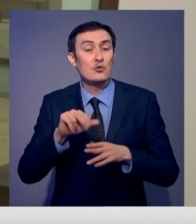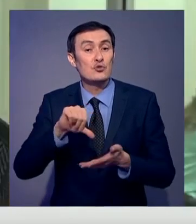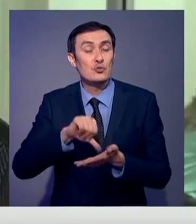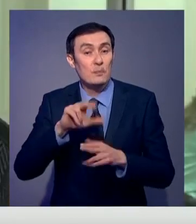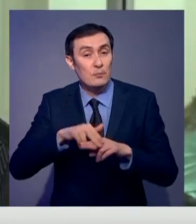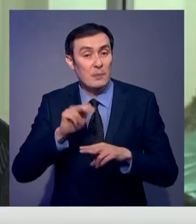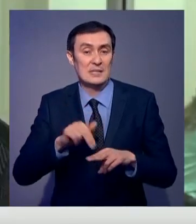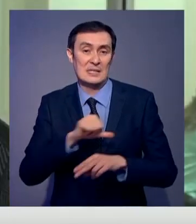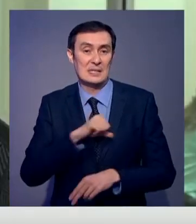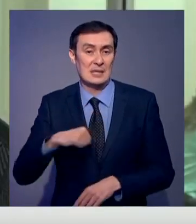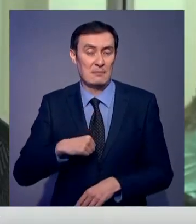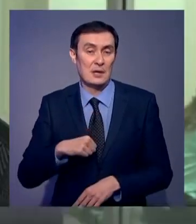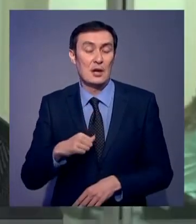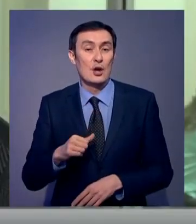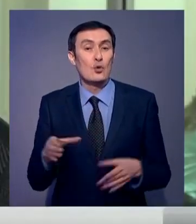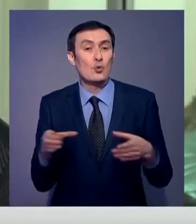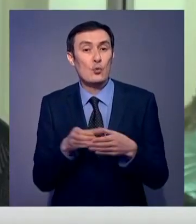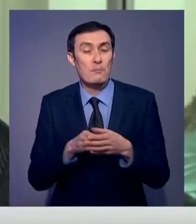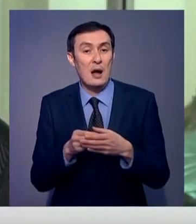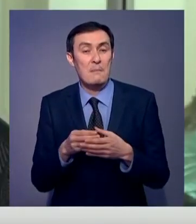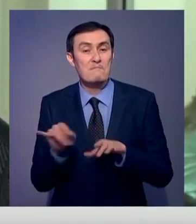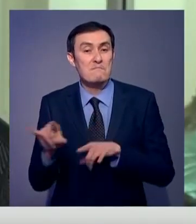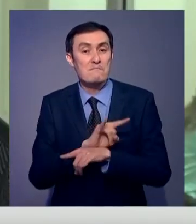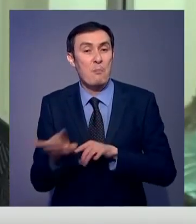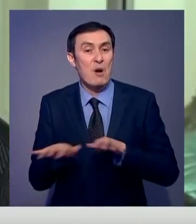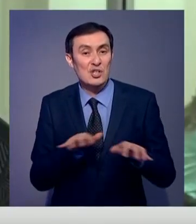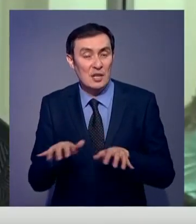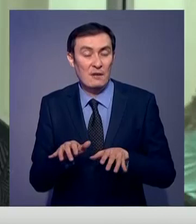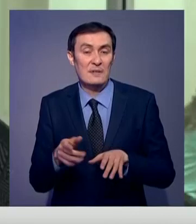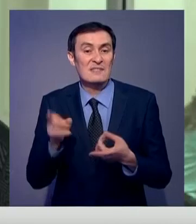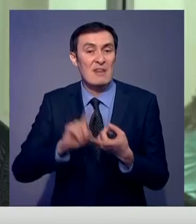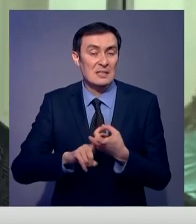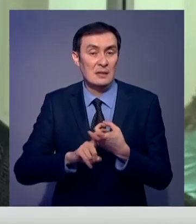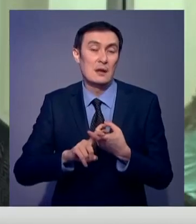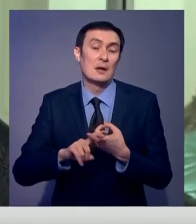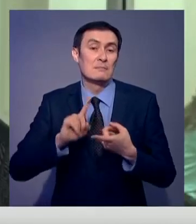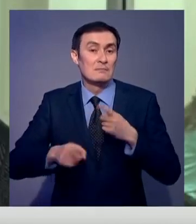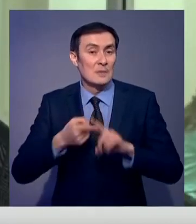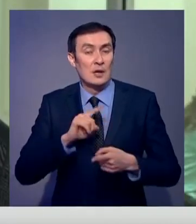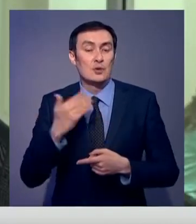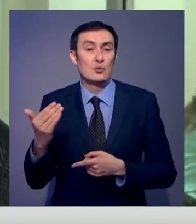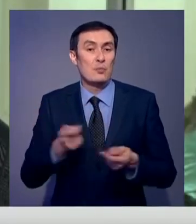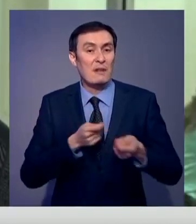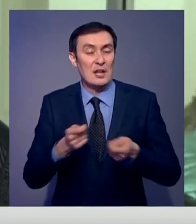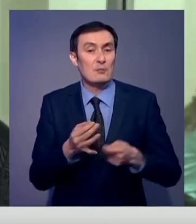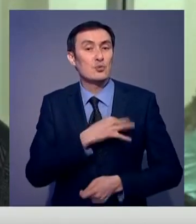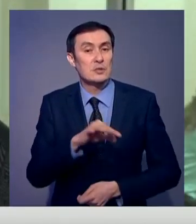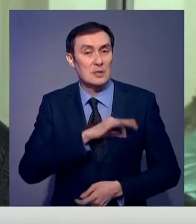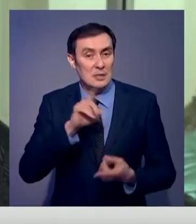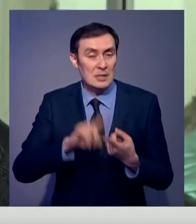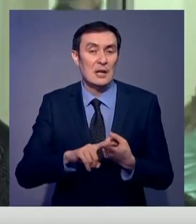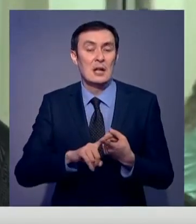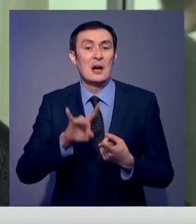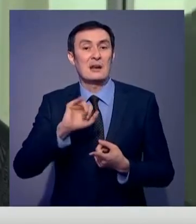полиции. Группа мошенников, связанных коррупционными связями с управлением юстиции,